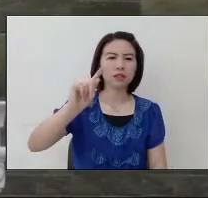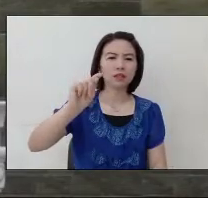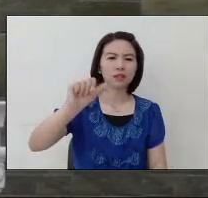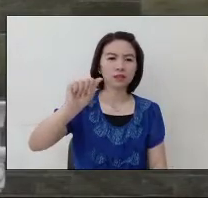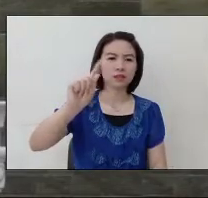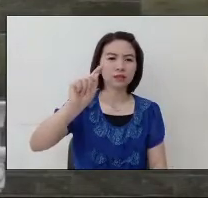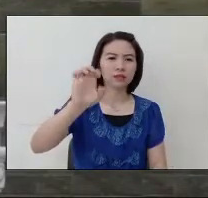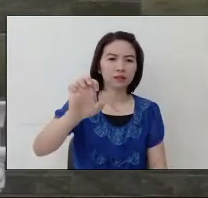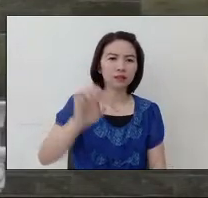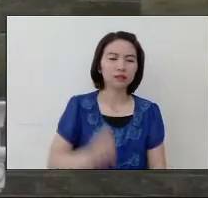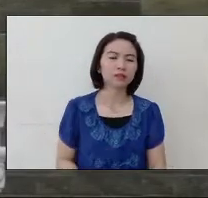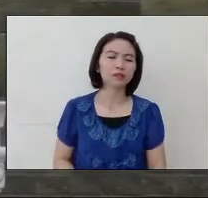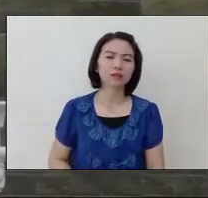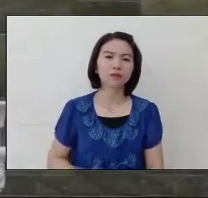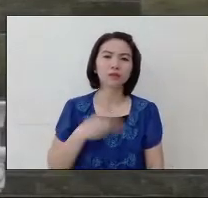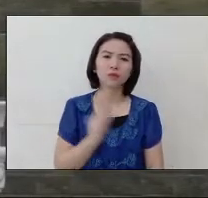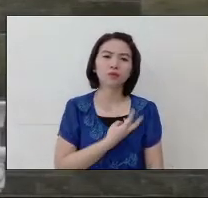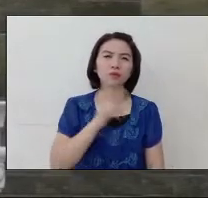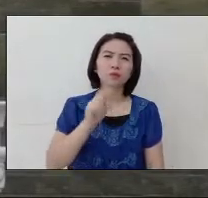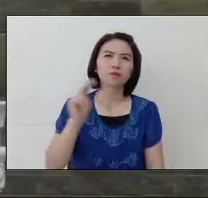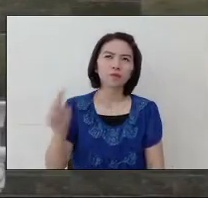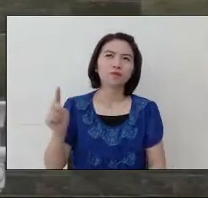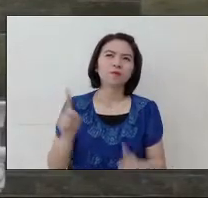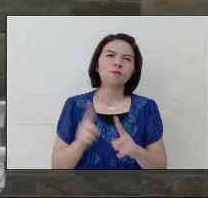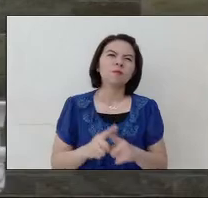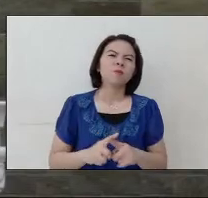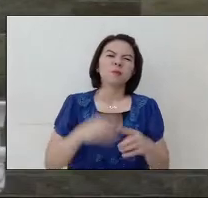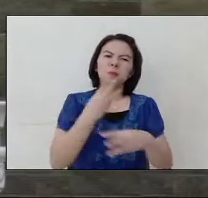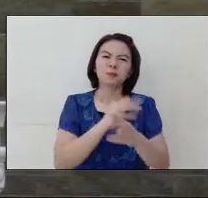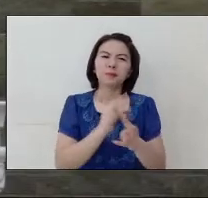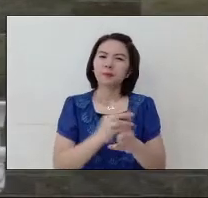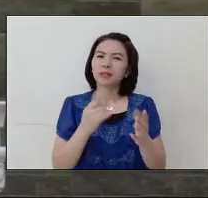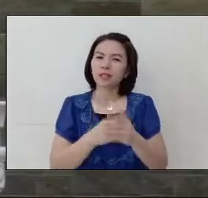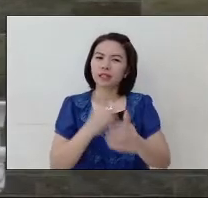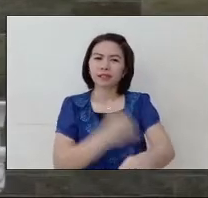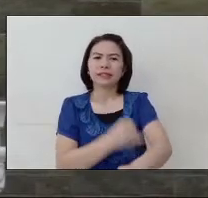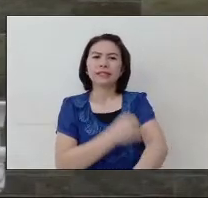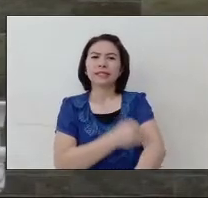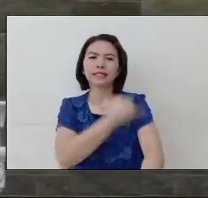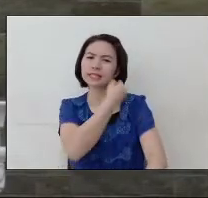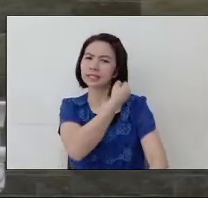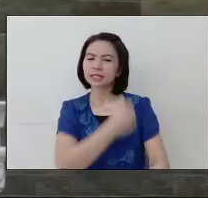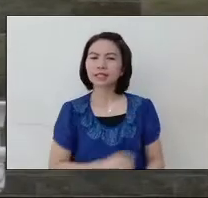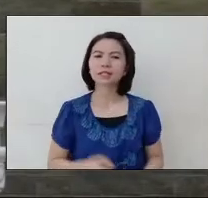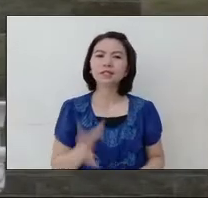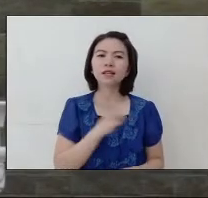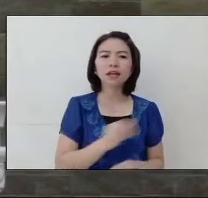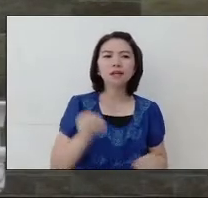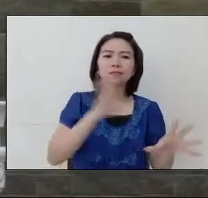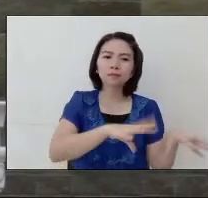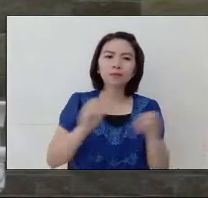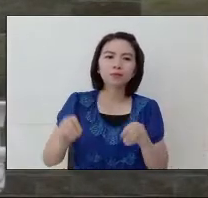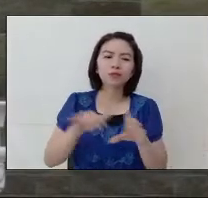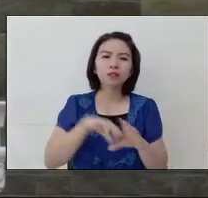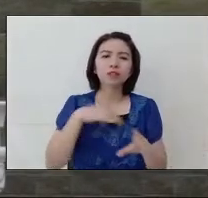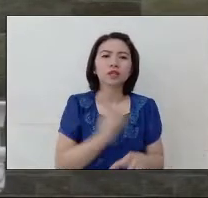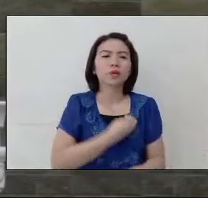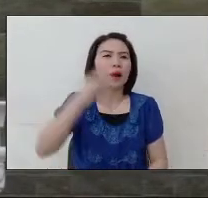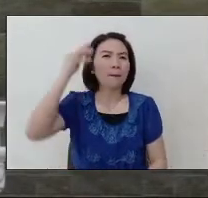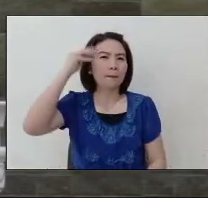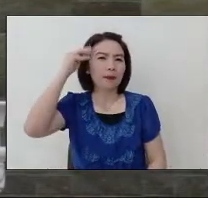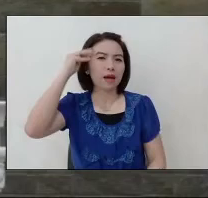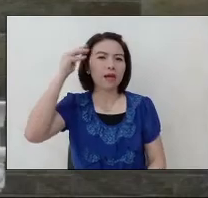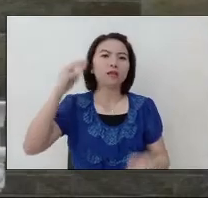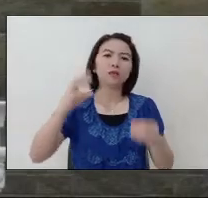ang palulutangin. Pag sinabing meditate, mga kapatid, yun ang dapat mag-excel sa ating isipan. You see,